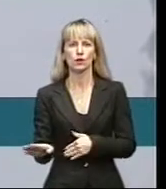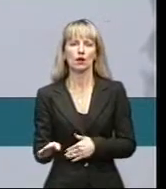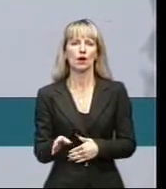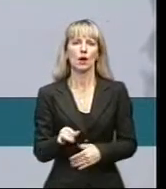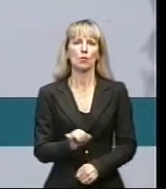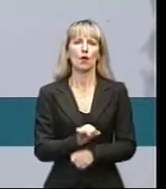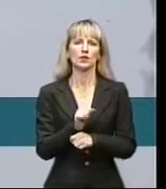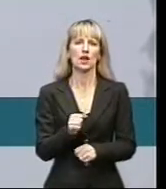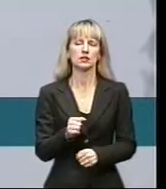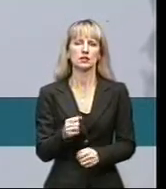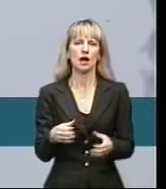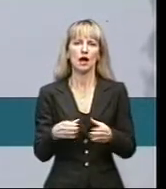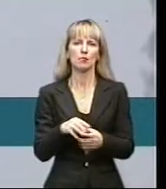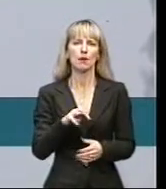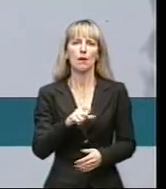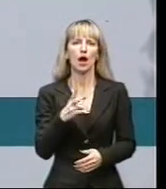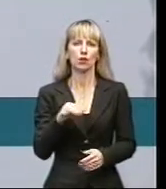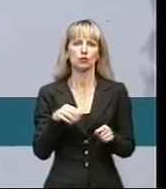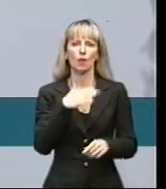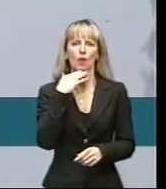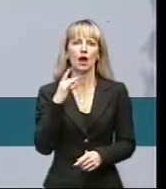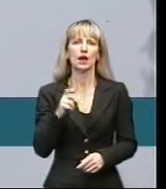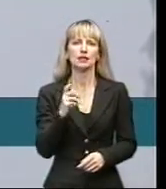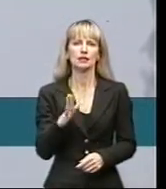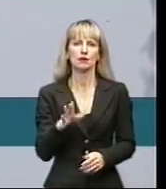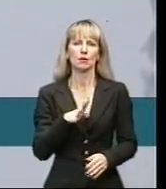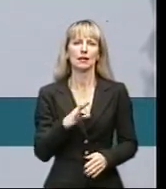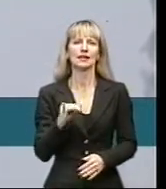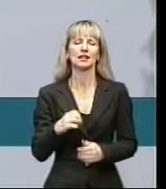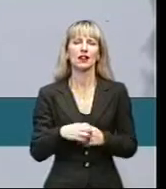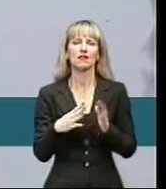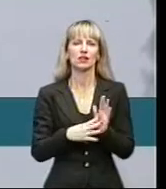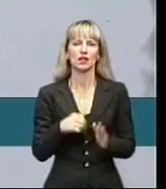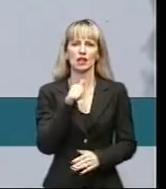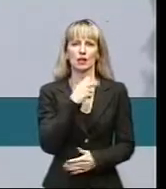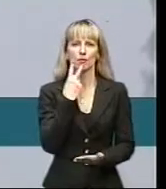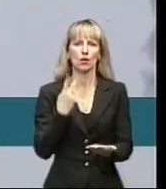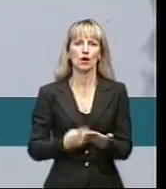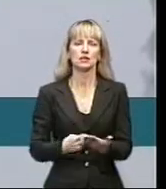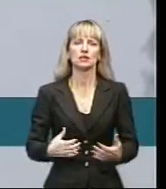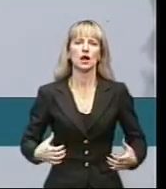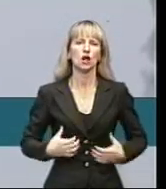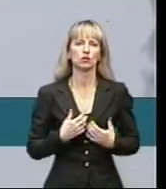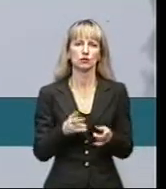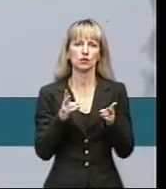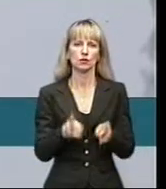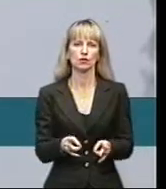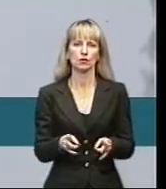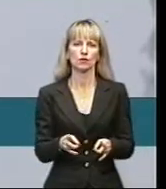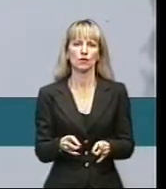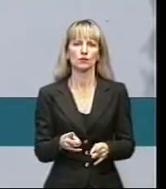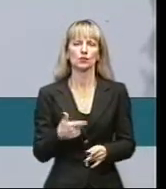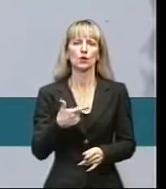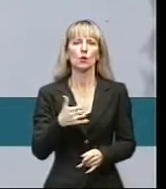Повстанська армія Махно тут багато разів була, і 19-й рік показав дуже страшну катастрофу, саме